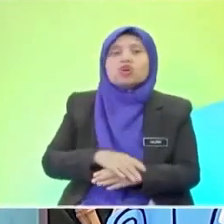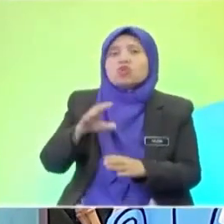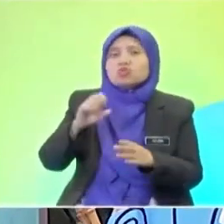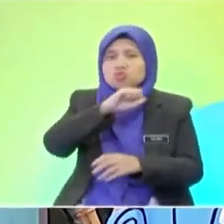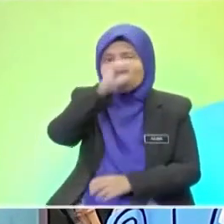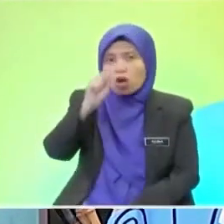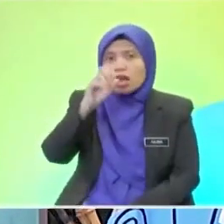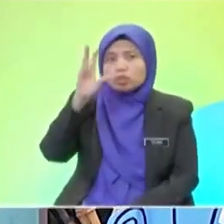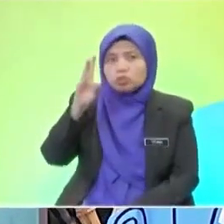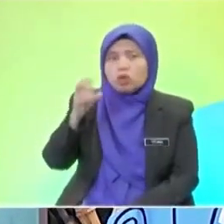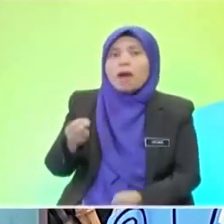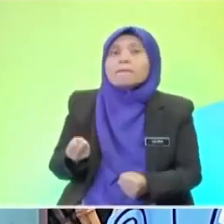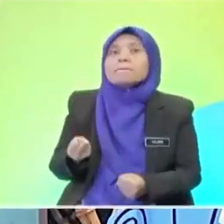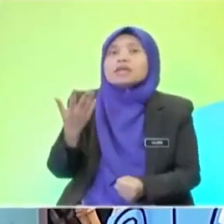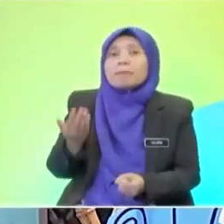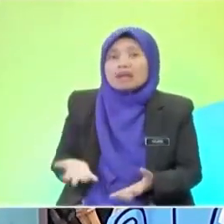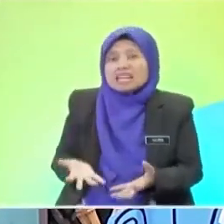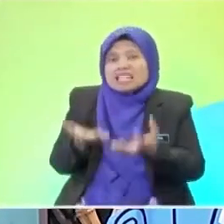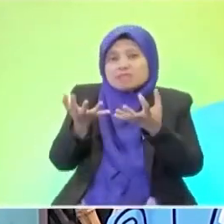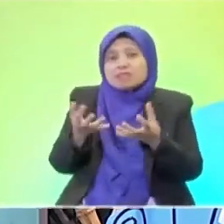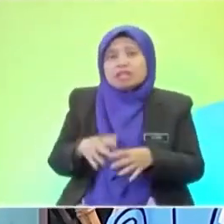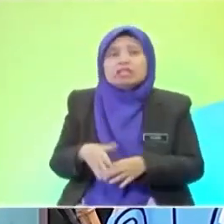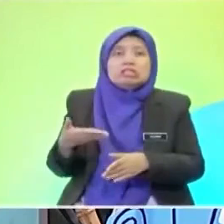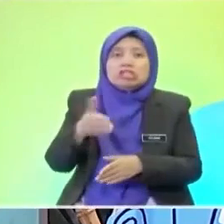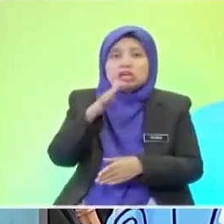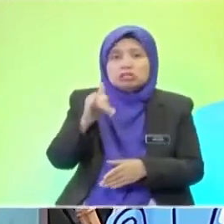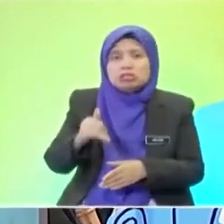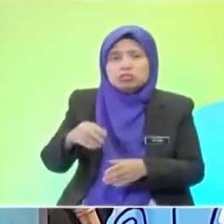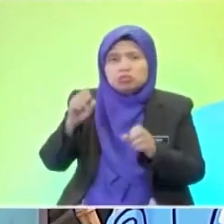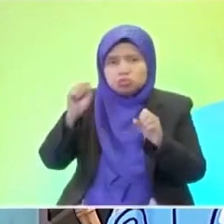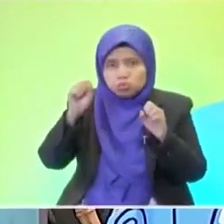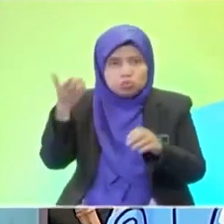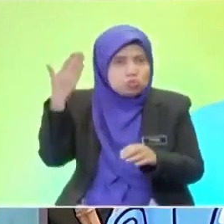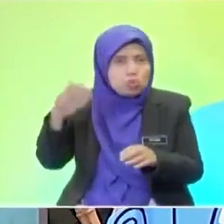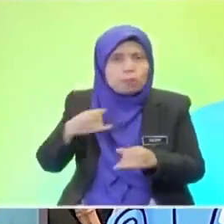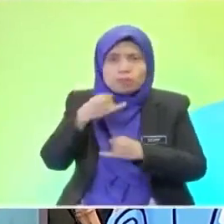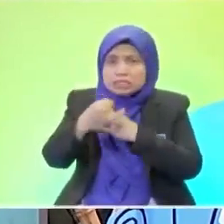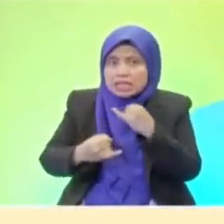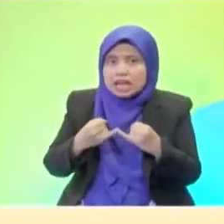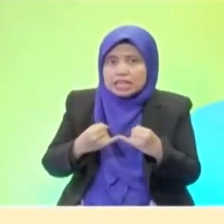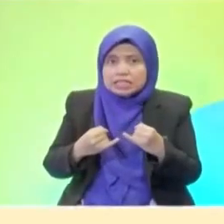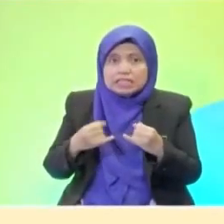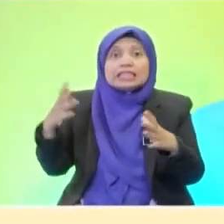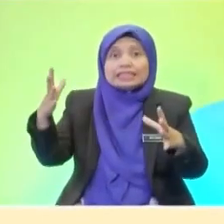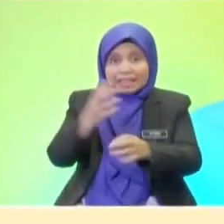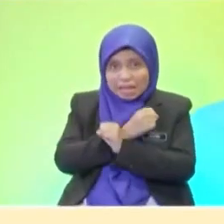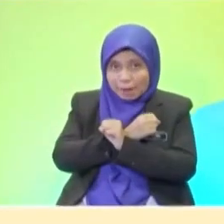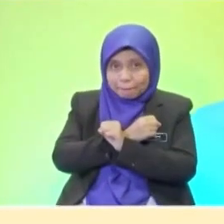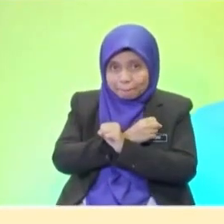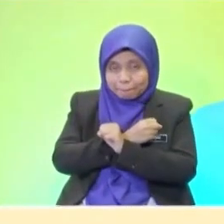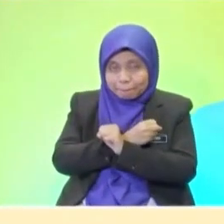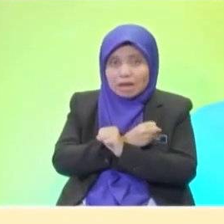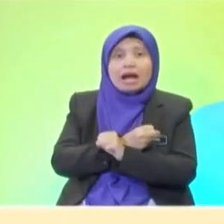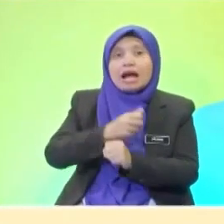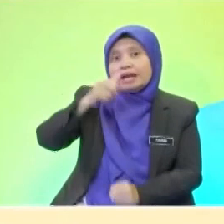berapakah berat ikan yang berjaya aing nyatang dahulu Berapa berat ikan yang berjaya